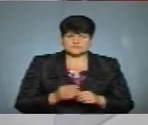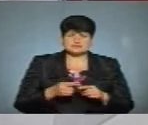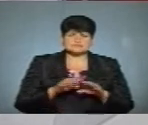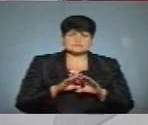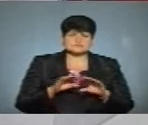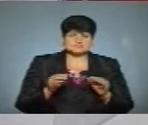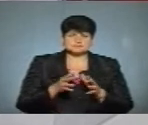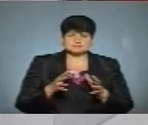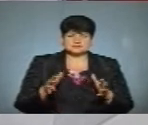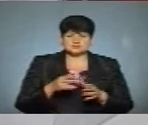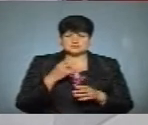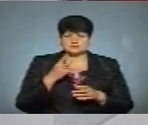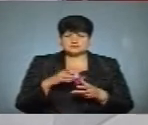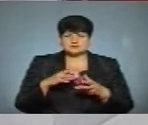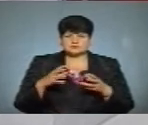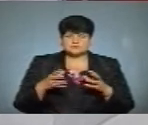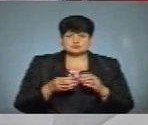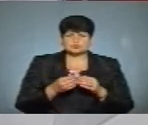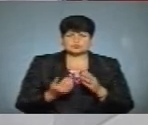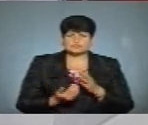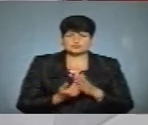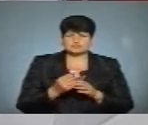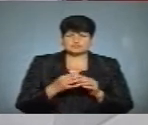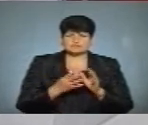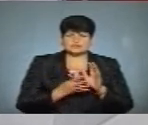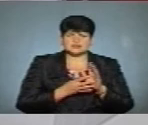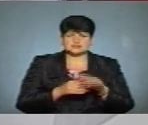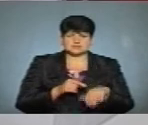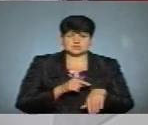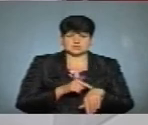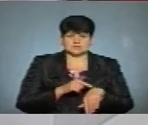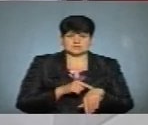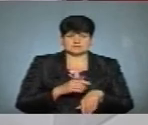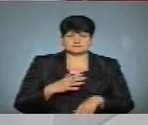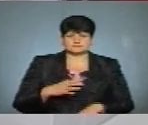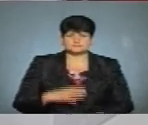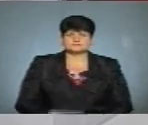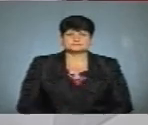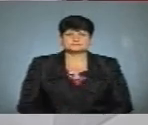мене все. Більше дивіться у підсумковому випуску новин о 19-й годині. Дочекайтеся.